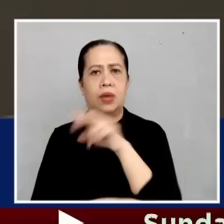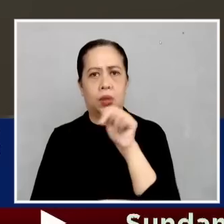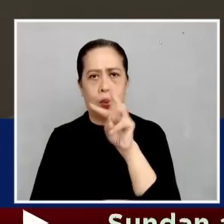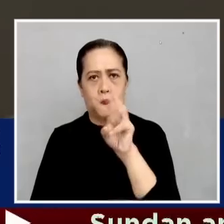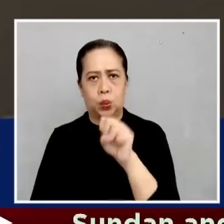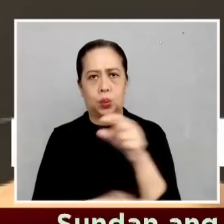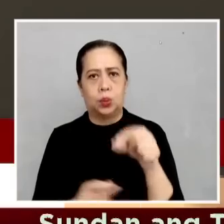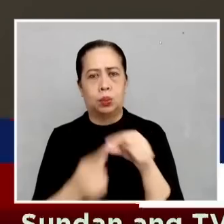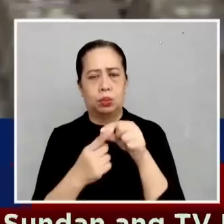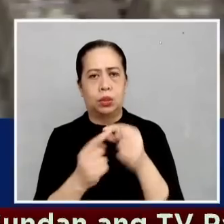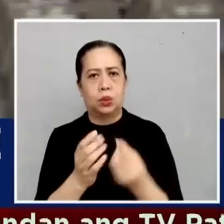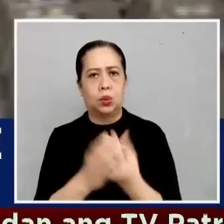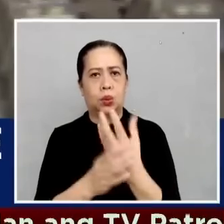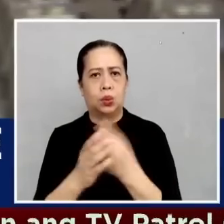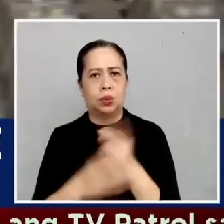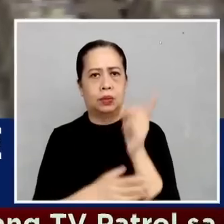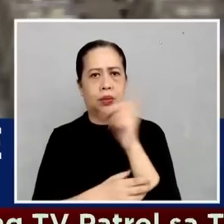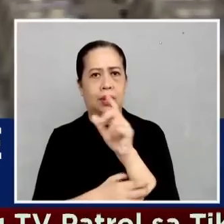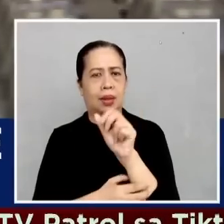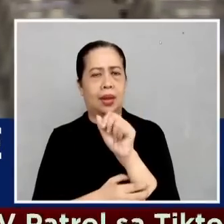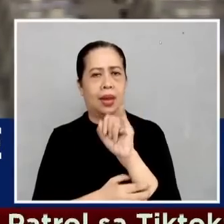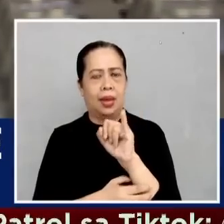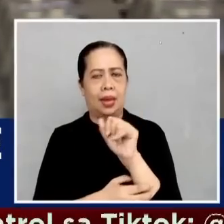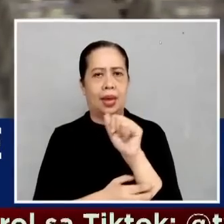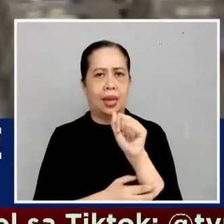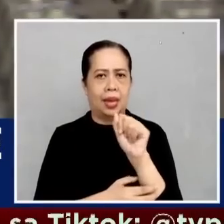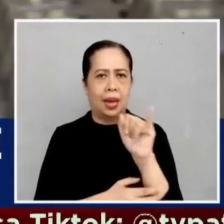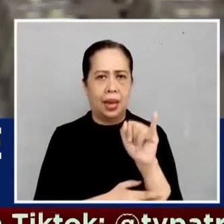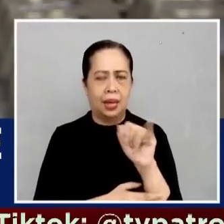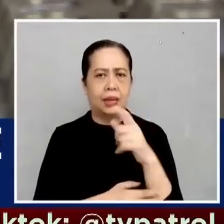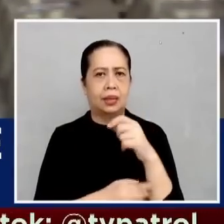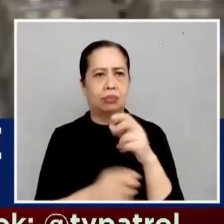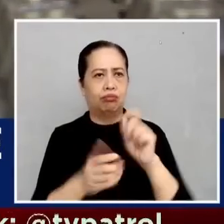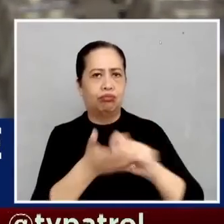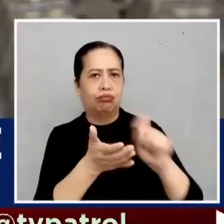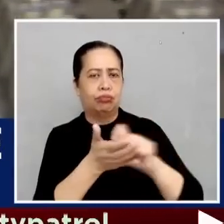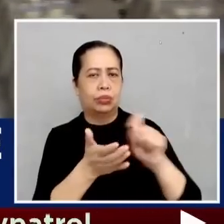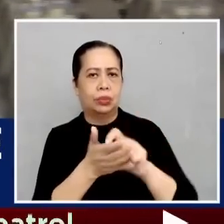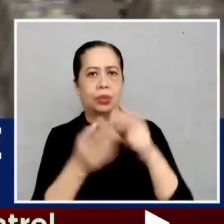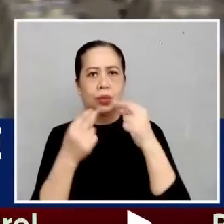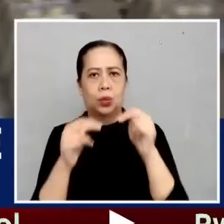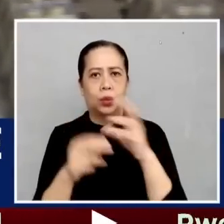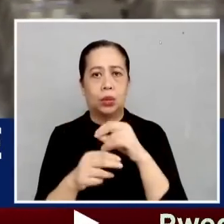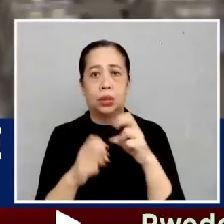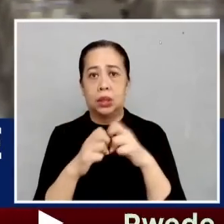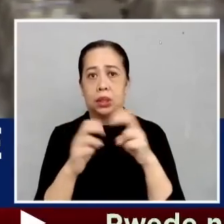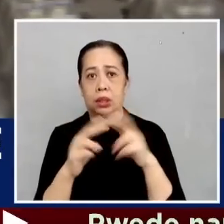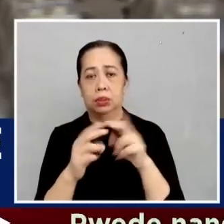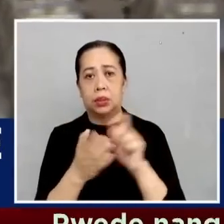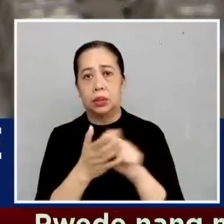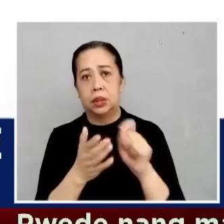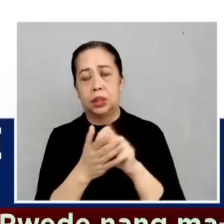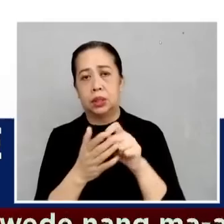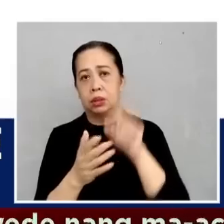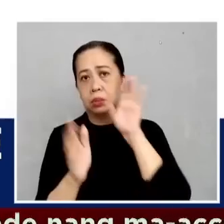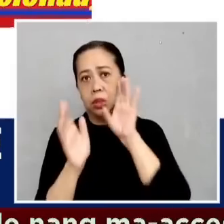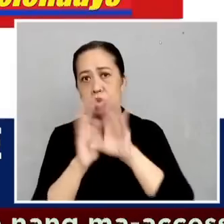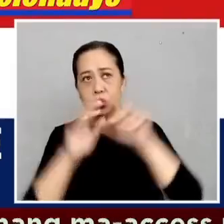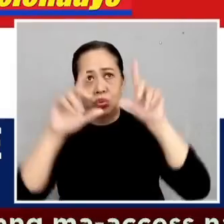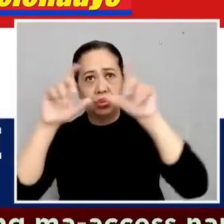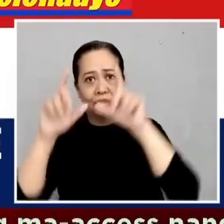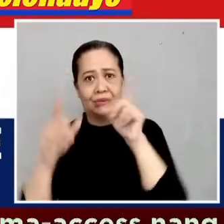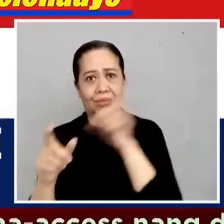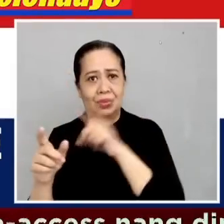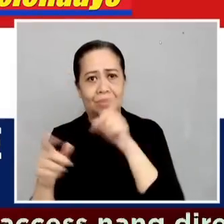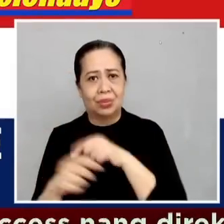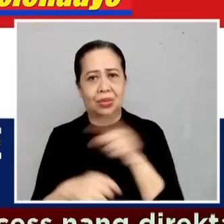sa pag-usbong ng artificial intelligence o AI, sa pagsusulat ng mga balita at maging sa paggawa ng mga litrato. Yun po mga